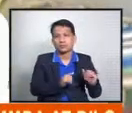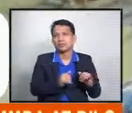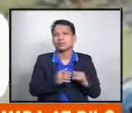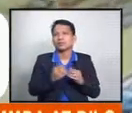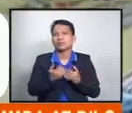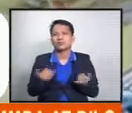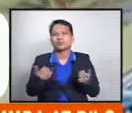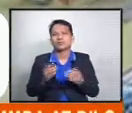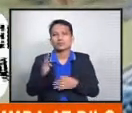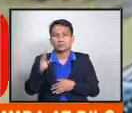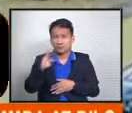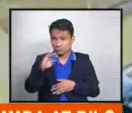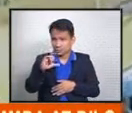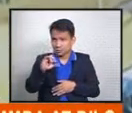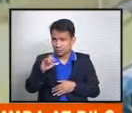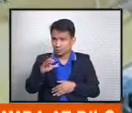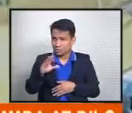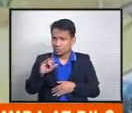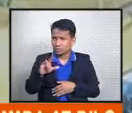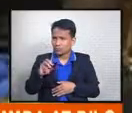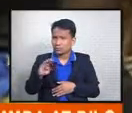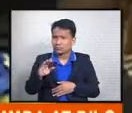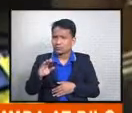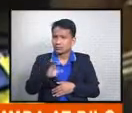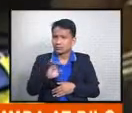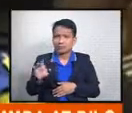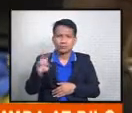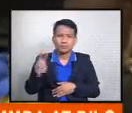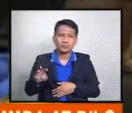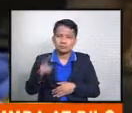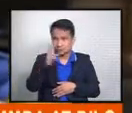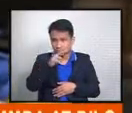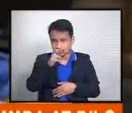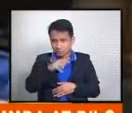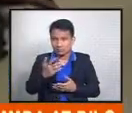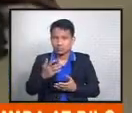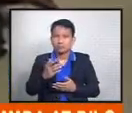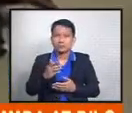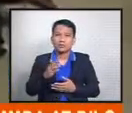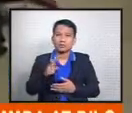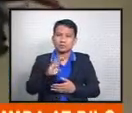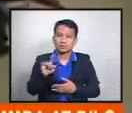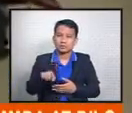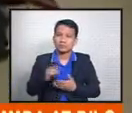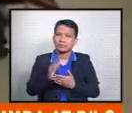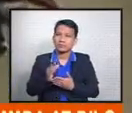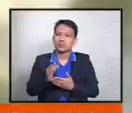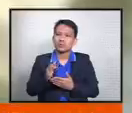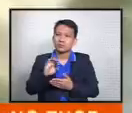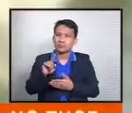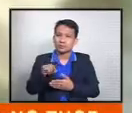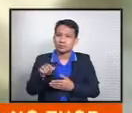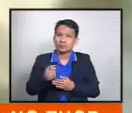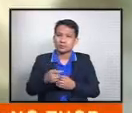lahat. Lalo na sa Bicol Region, Calabarzon, Eastern at Western Visayas at Zamboanga Peninsula